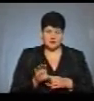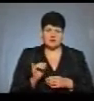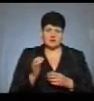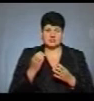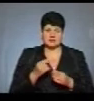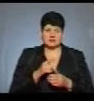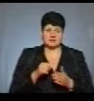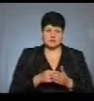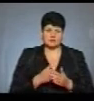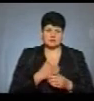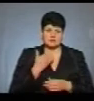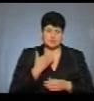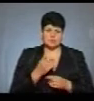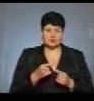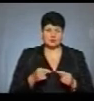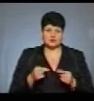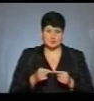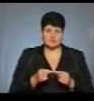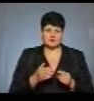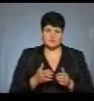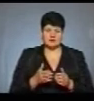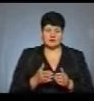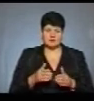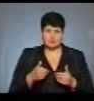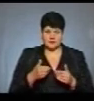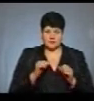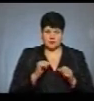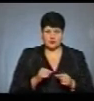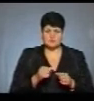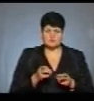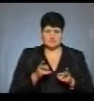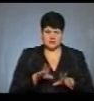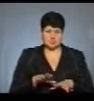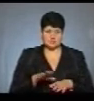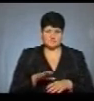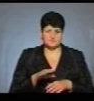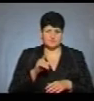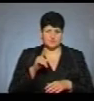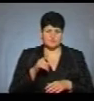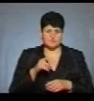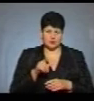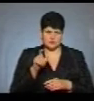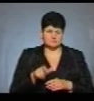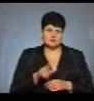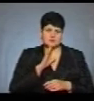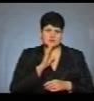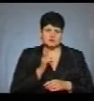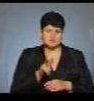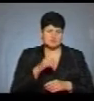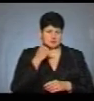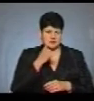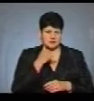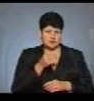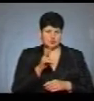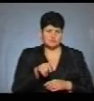ще ось таке хочу запитати, уточнити. Я би порекомендував, бо якщо можна, то залишили б телеглядар, залишила б свій телефон. Залишіть свій так, телефон.